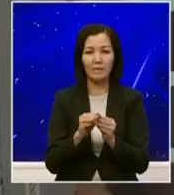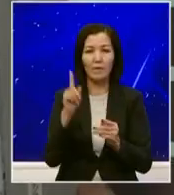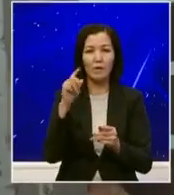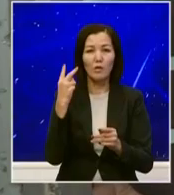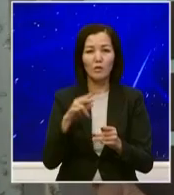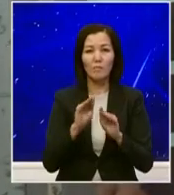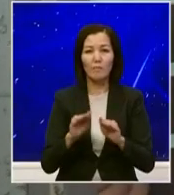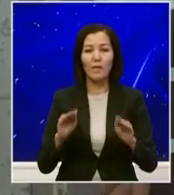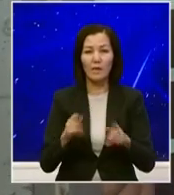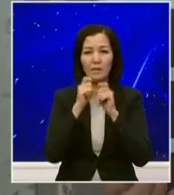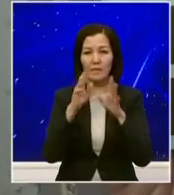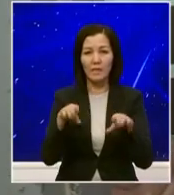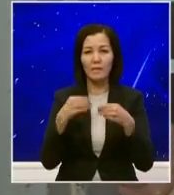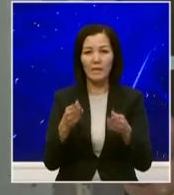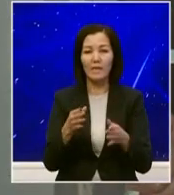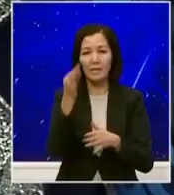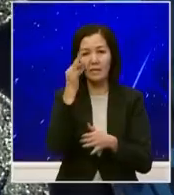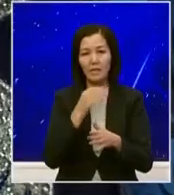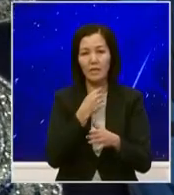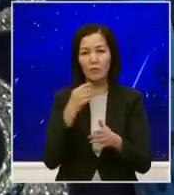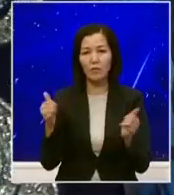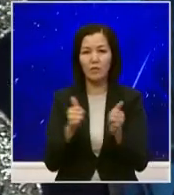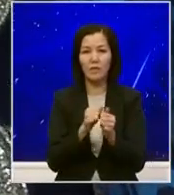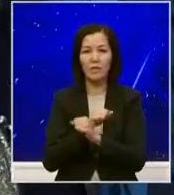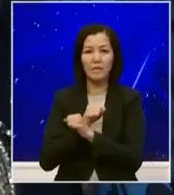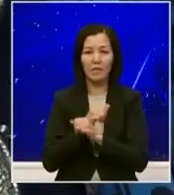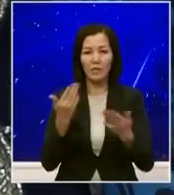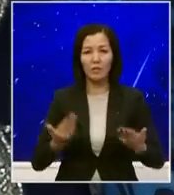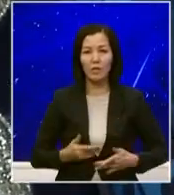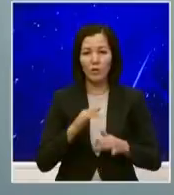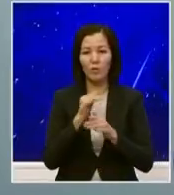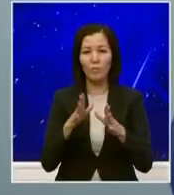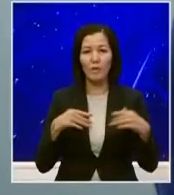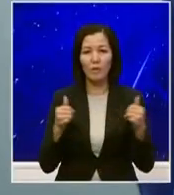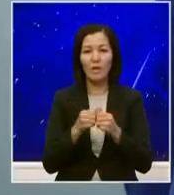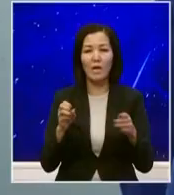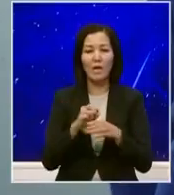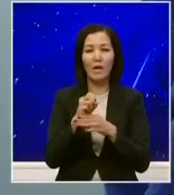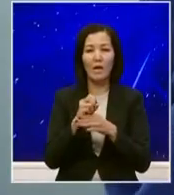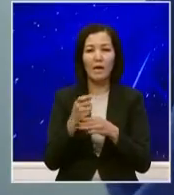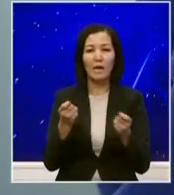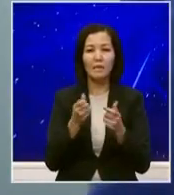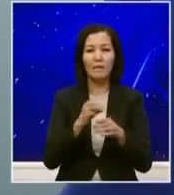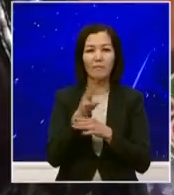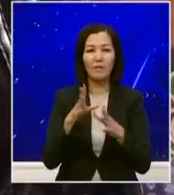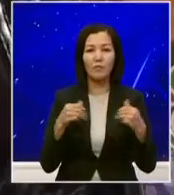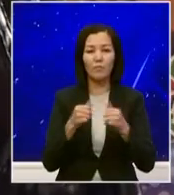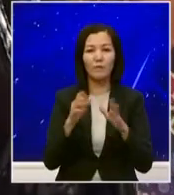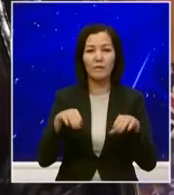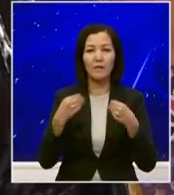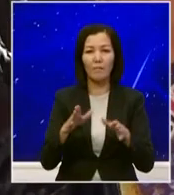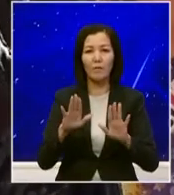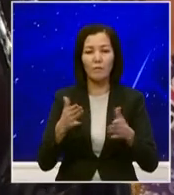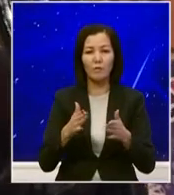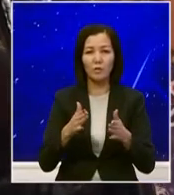120 балаға сыйлық таратты. Тәттілер Талдықорған маңындағы саяжайда тұратын көп балалы, аз қамтылған отбасы балаларына берілді.